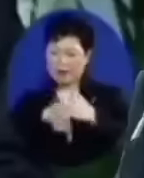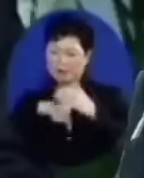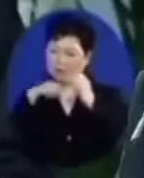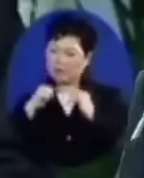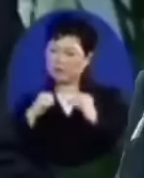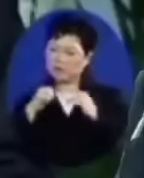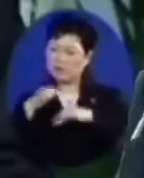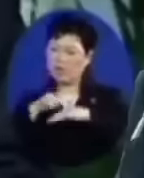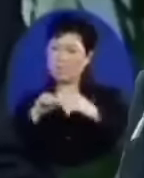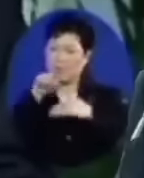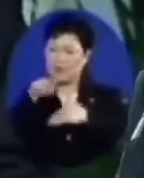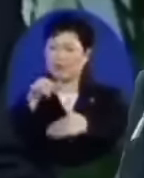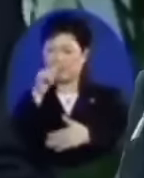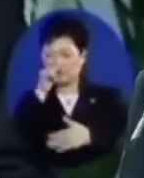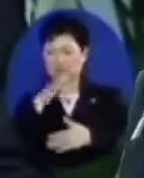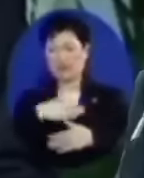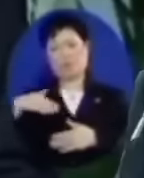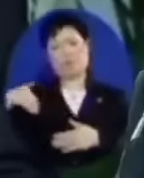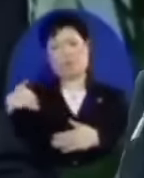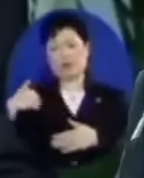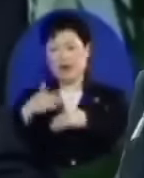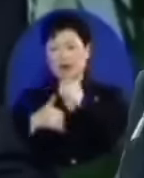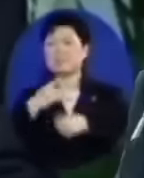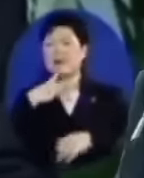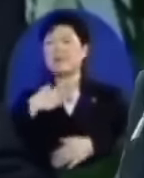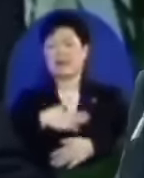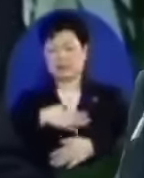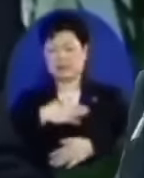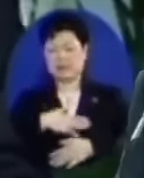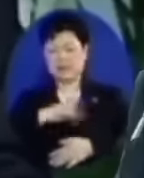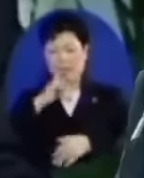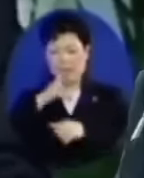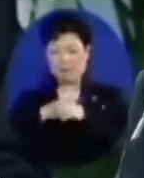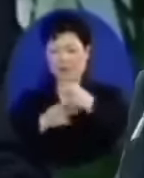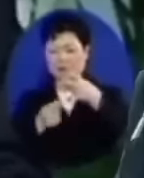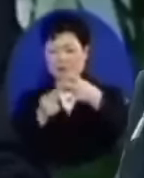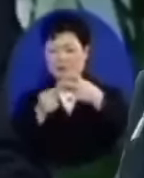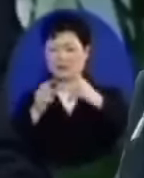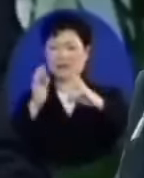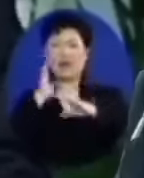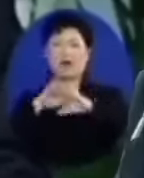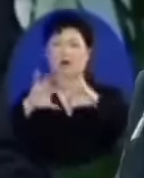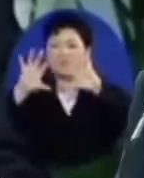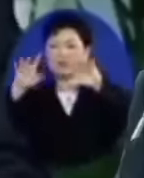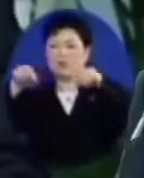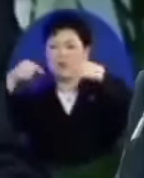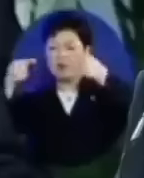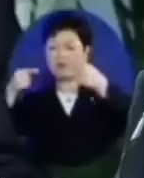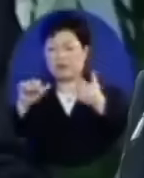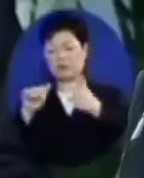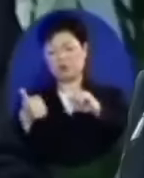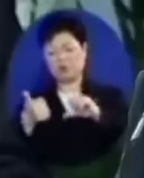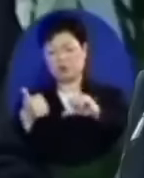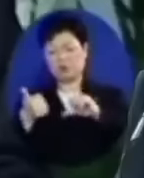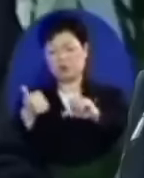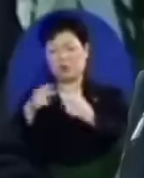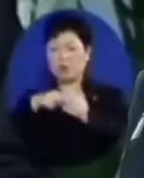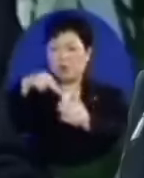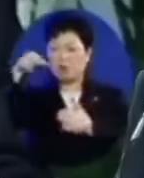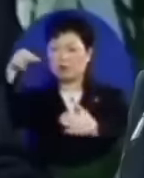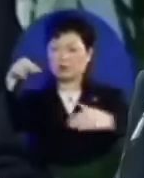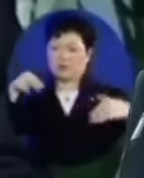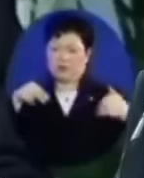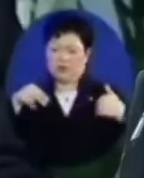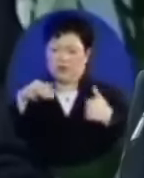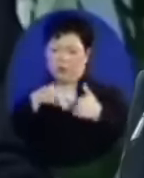있었는지 나는 모르거니와 하나님만 아신다고 그랬었습니다. 바울이 셋째 하늘에 올라갔는데 죽어서 올라간 줄을 몰랐습니다. 몸